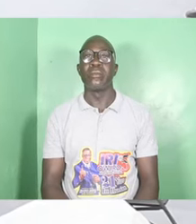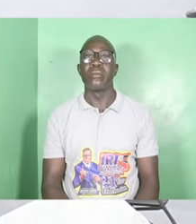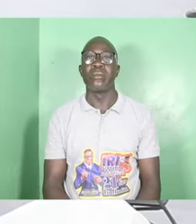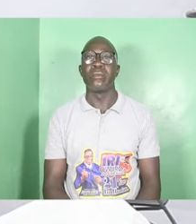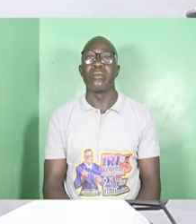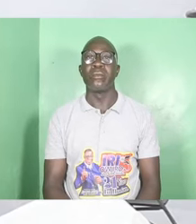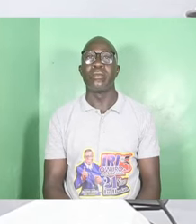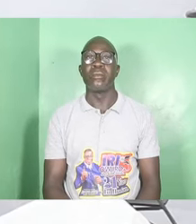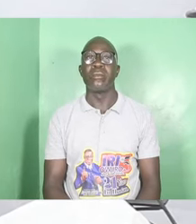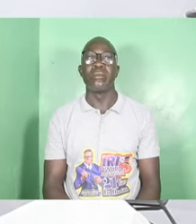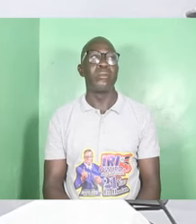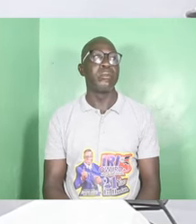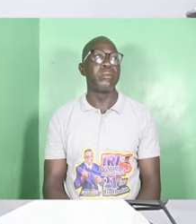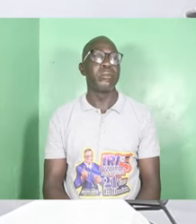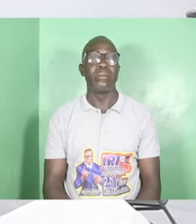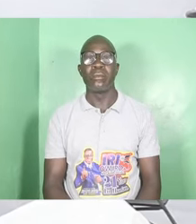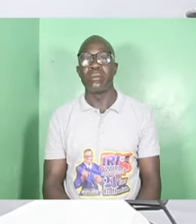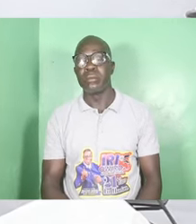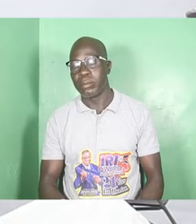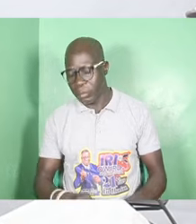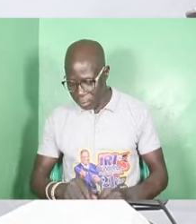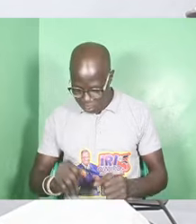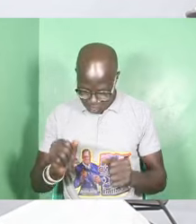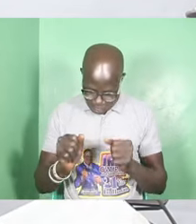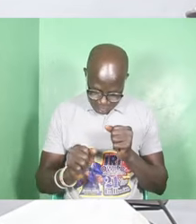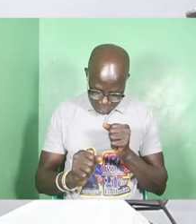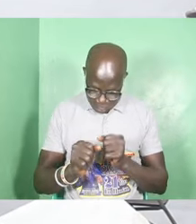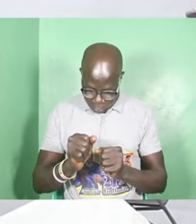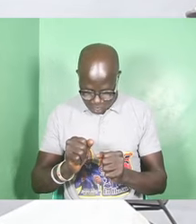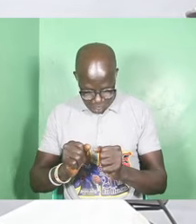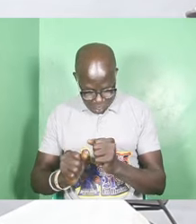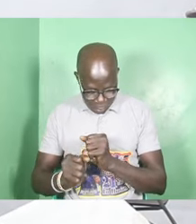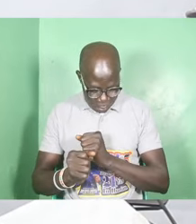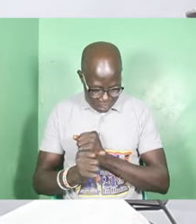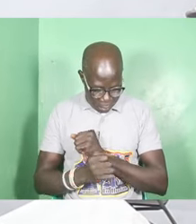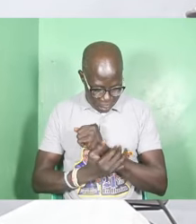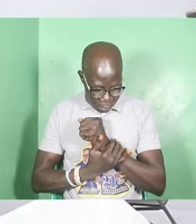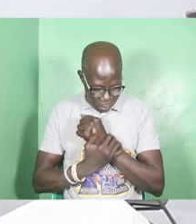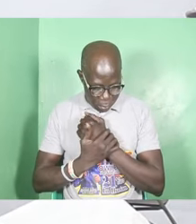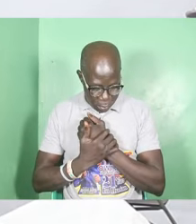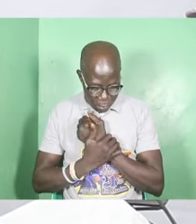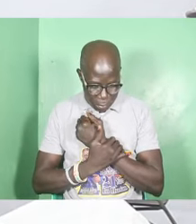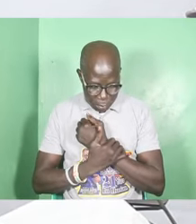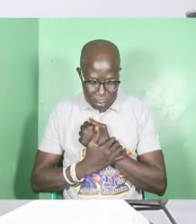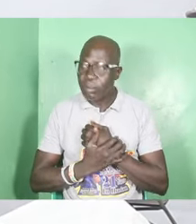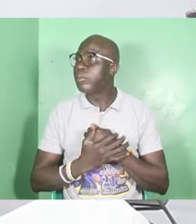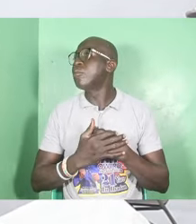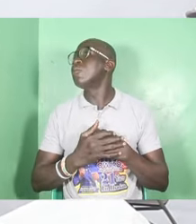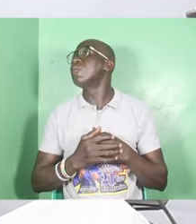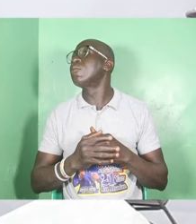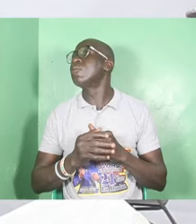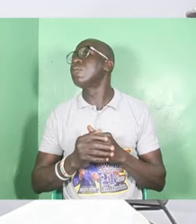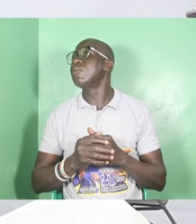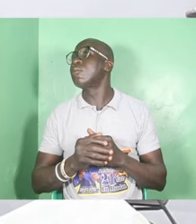okan ni ni oluwa logo oba iyanu to wa mi ri o